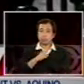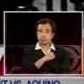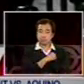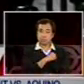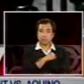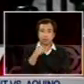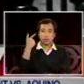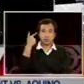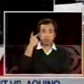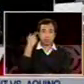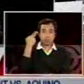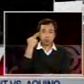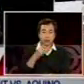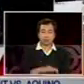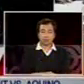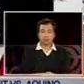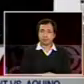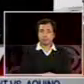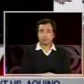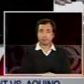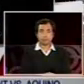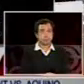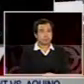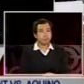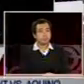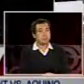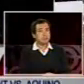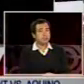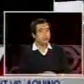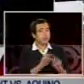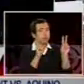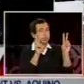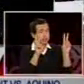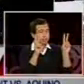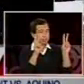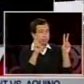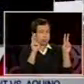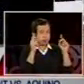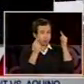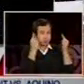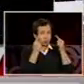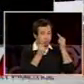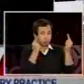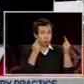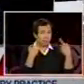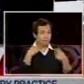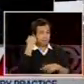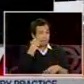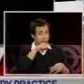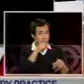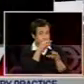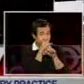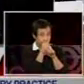Yung issue ho kasi kung whether or not na-violate nga po yung secrecy or confidentiality ng mga